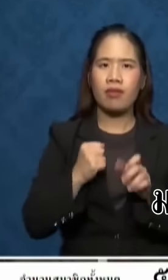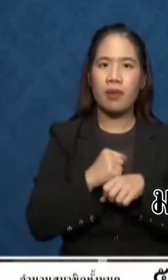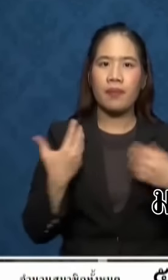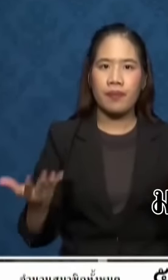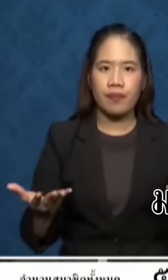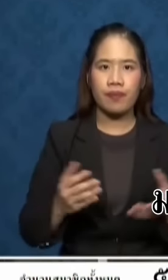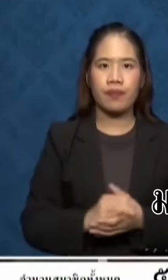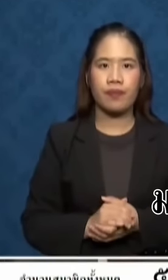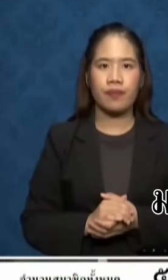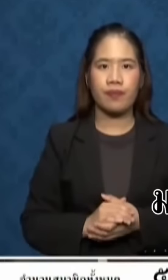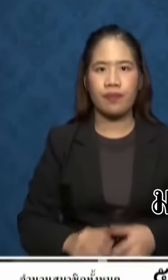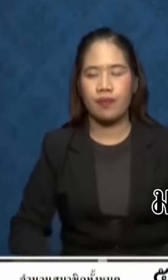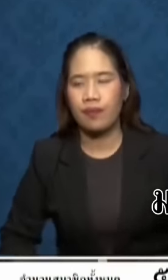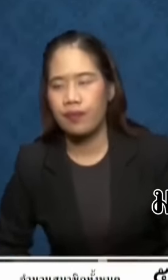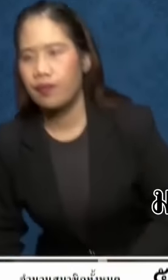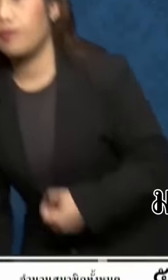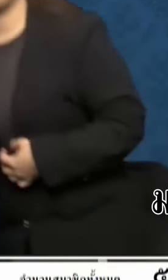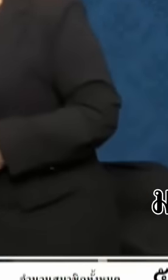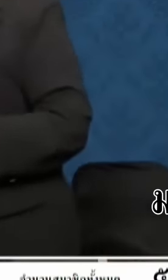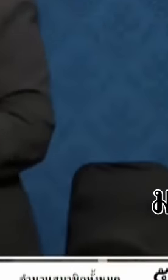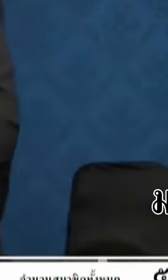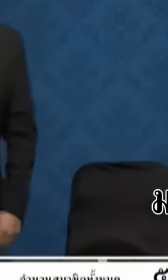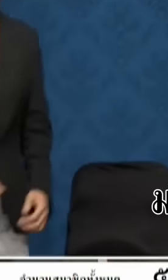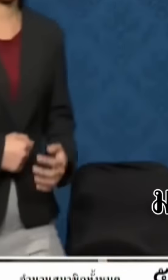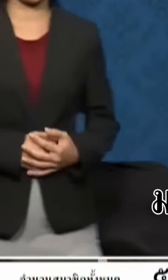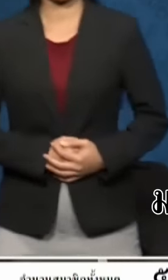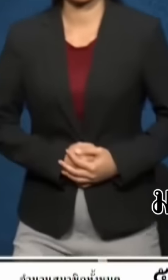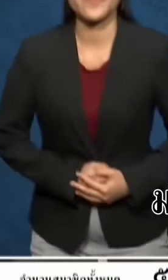ับครับการนานวนิย์ชัยครับ